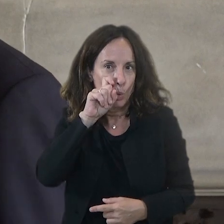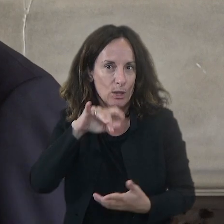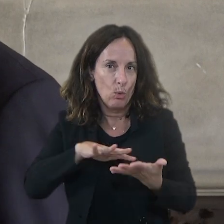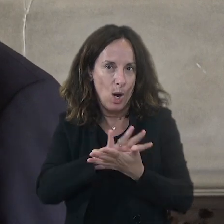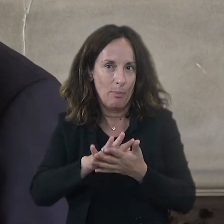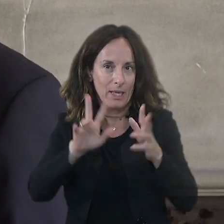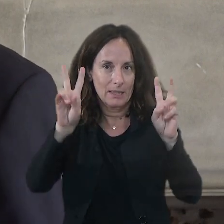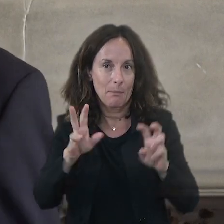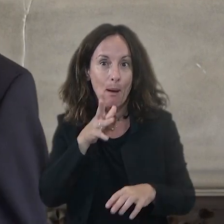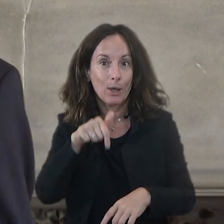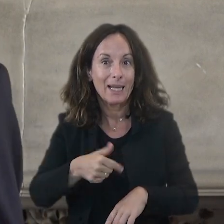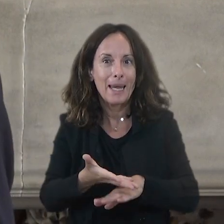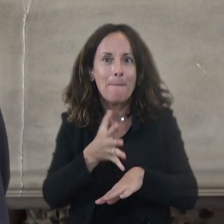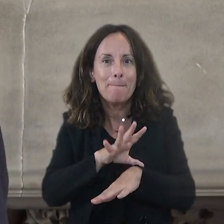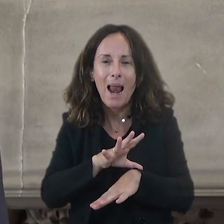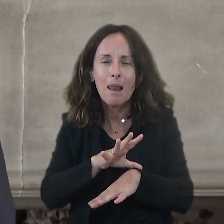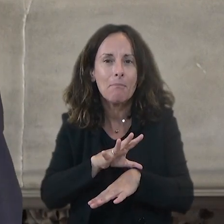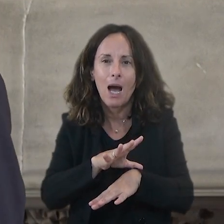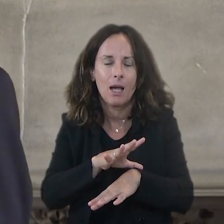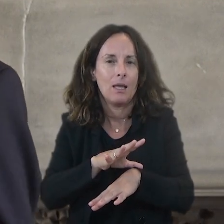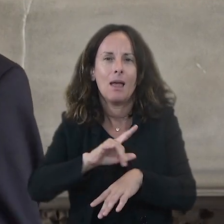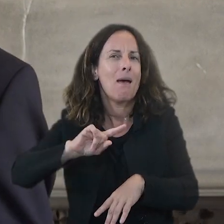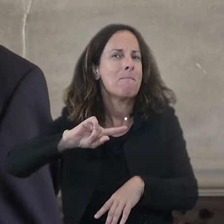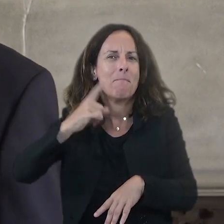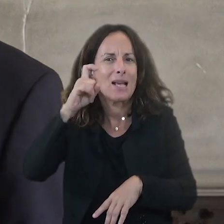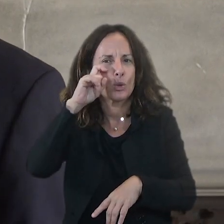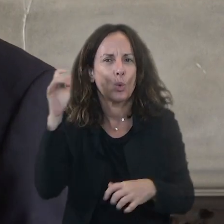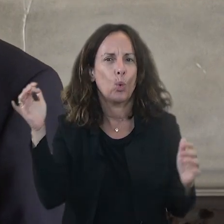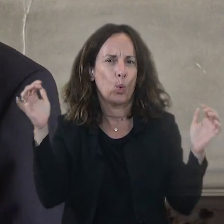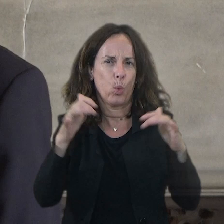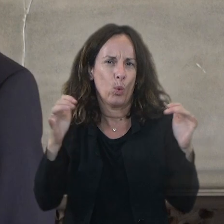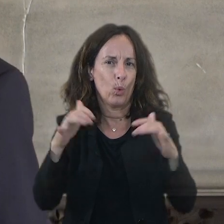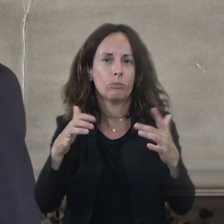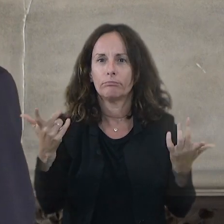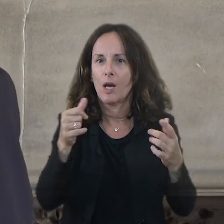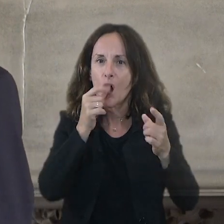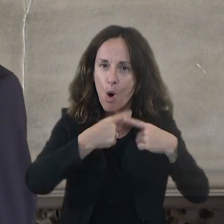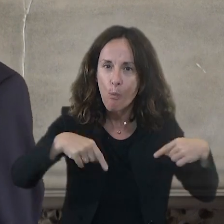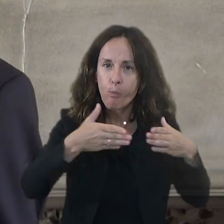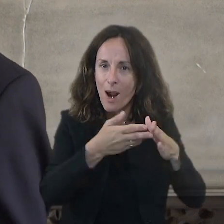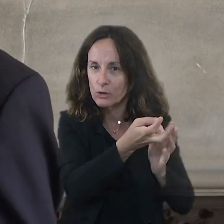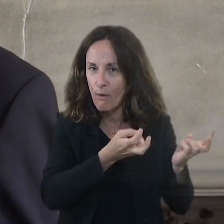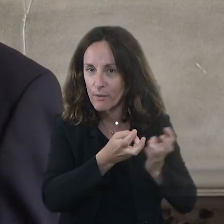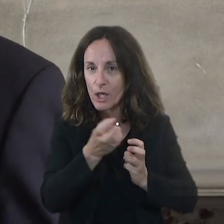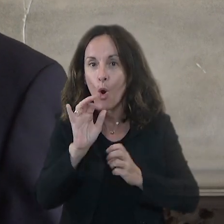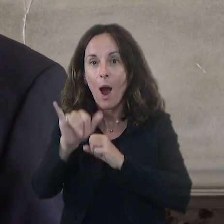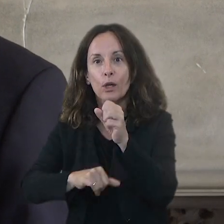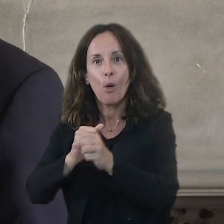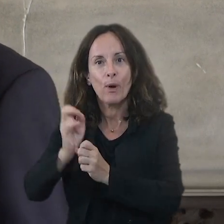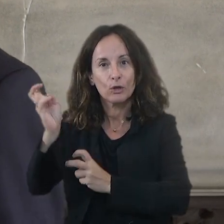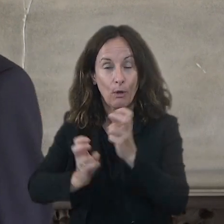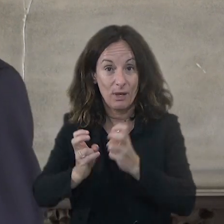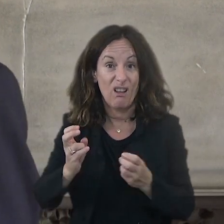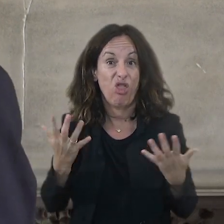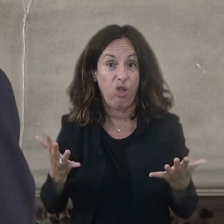a Palma és la principal entrada de turistes que tenim a dins l'illa de Mallorca, ja sigui pel port com també per l'aeroport. Per tant,